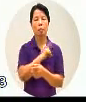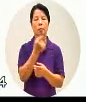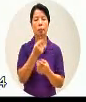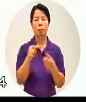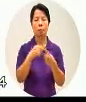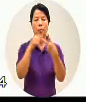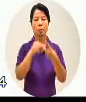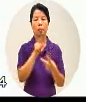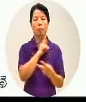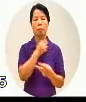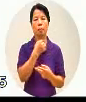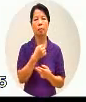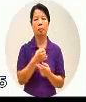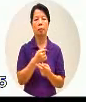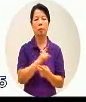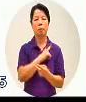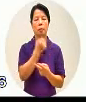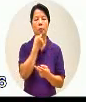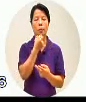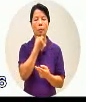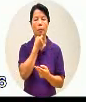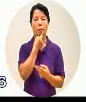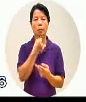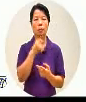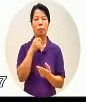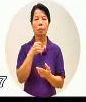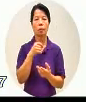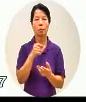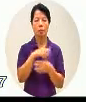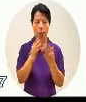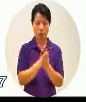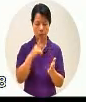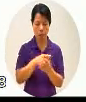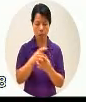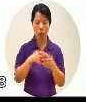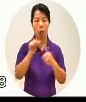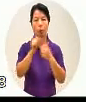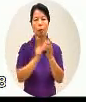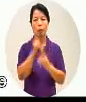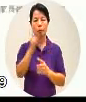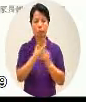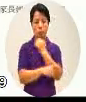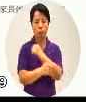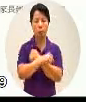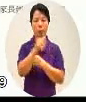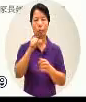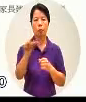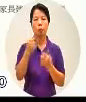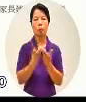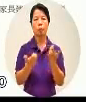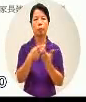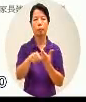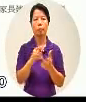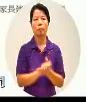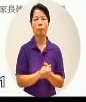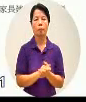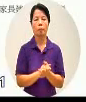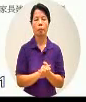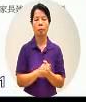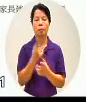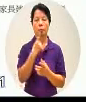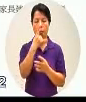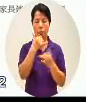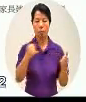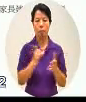减。哦，人统计伊第十一志愿以后诶，够五分诶。啊来，啊